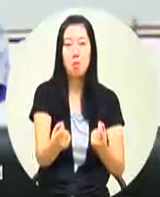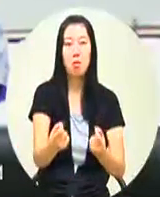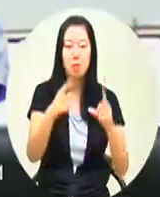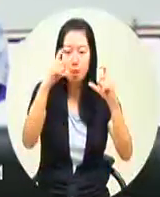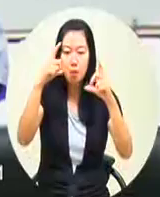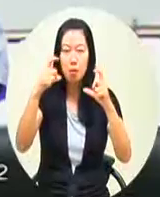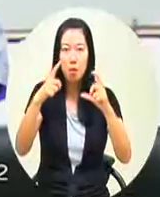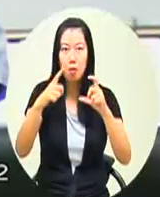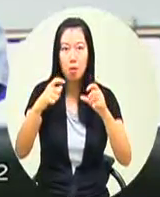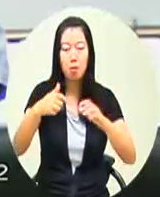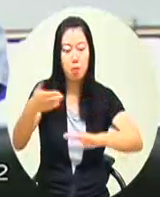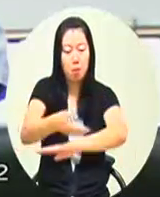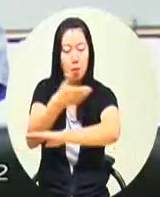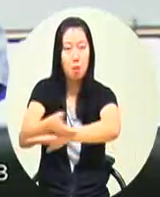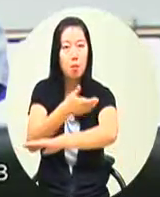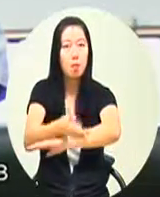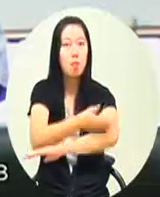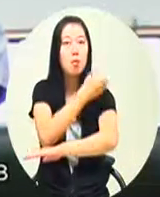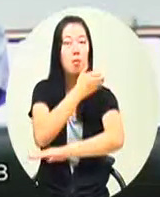疏。